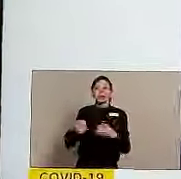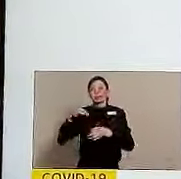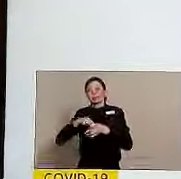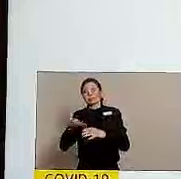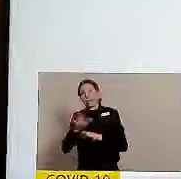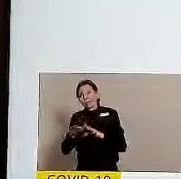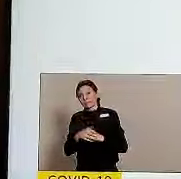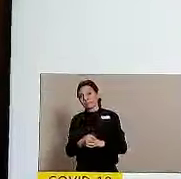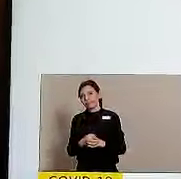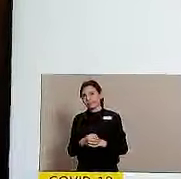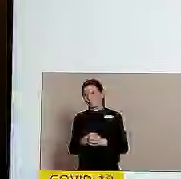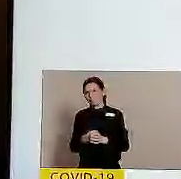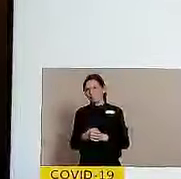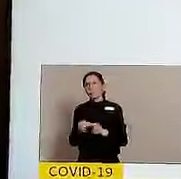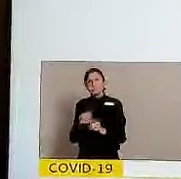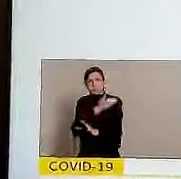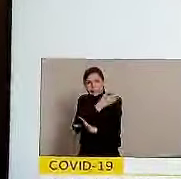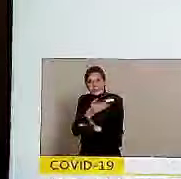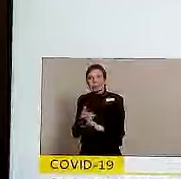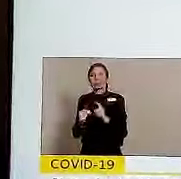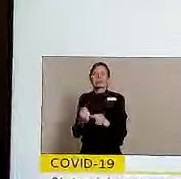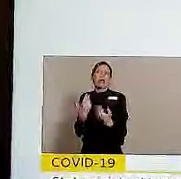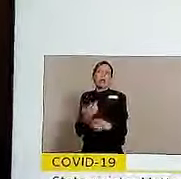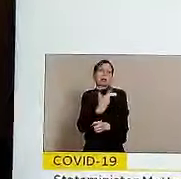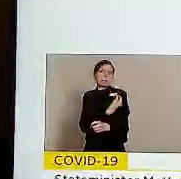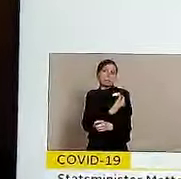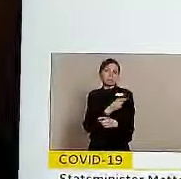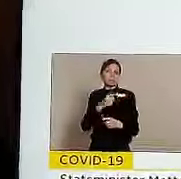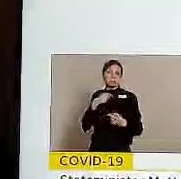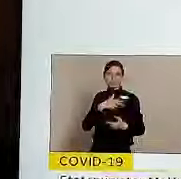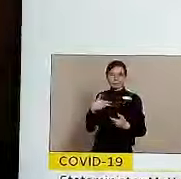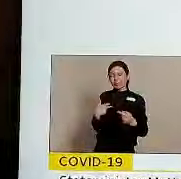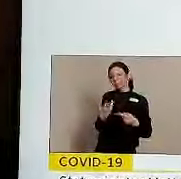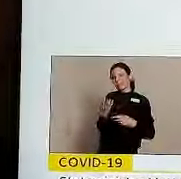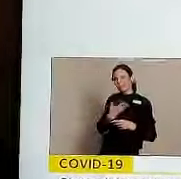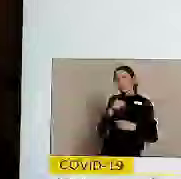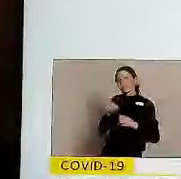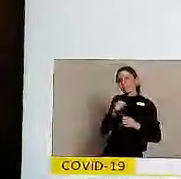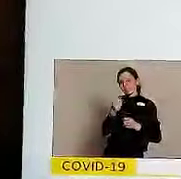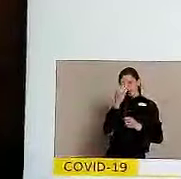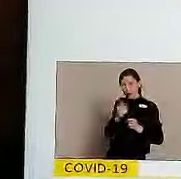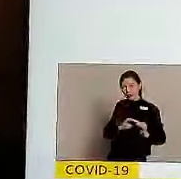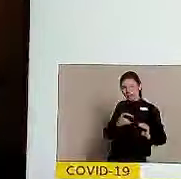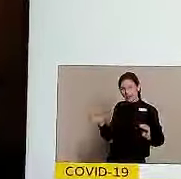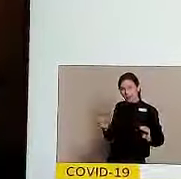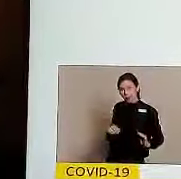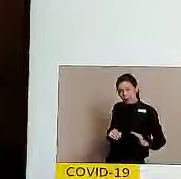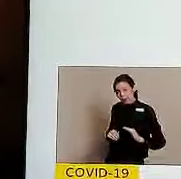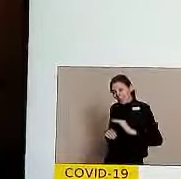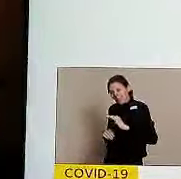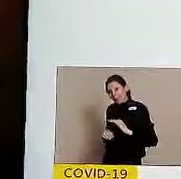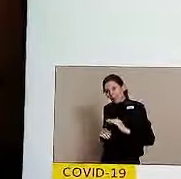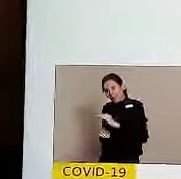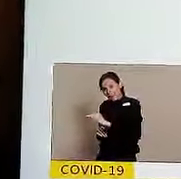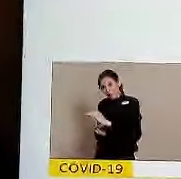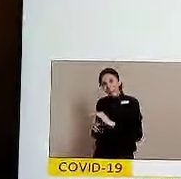vi i Danmark gøre, hvad vi kan for at blive på den grønne kurve. Find balancen, så sundhedsvæsenet kan blive ved med